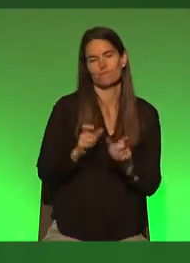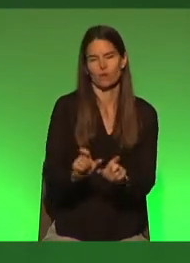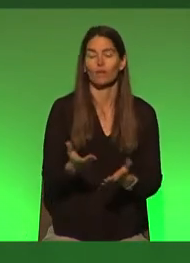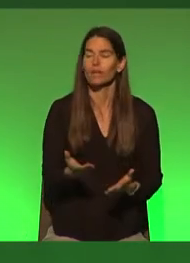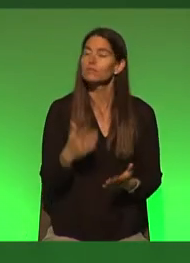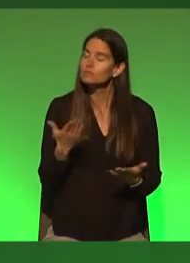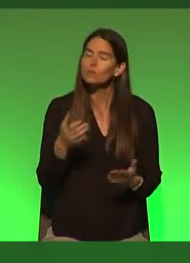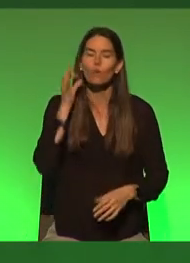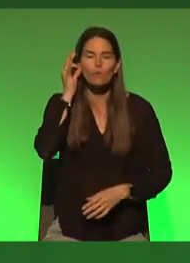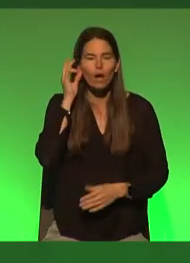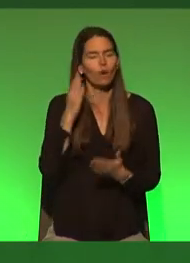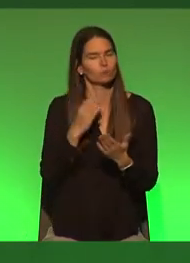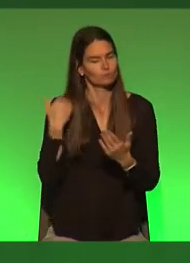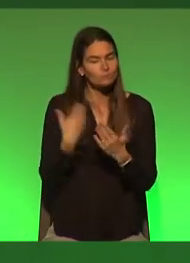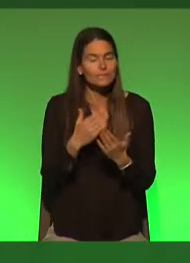Frauen